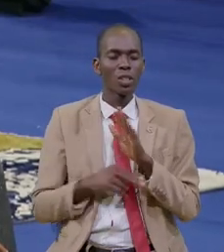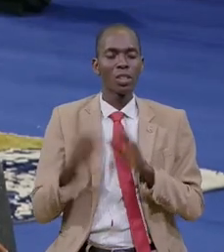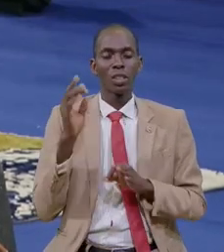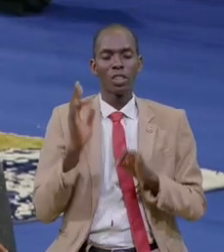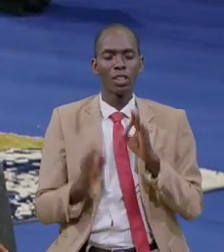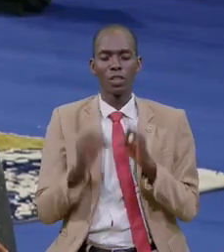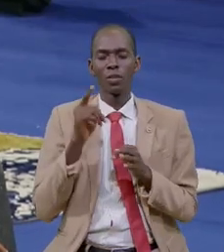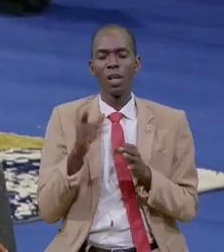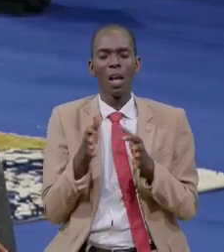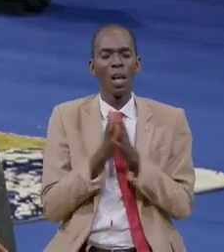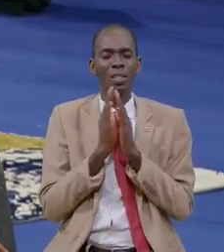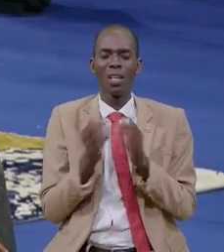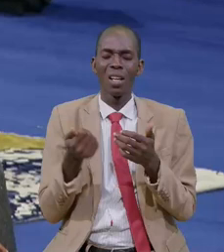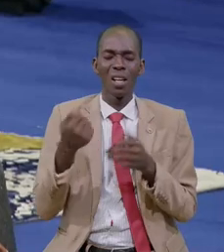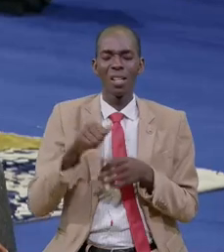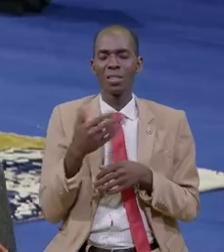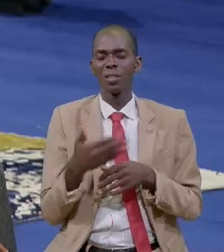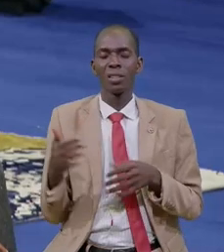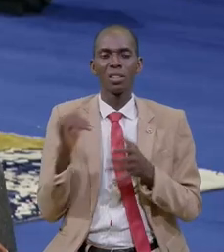si nous demandons quelque chose.